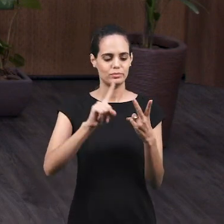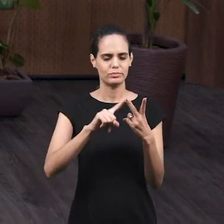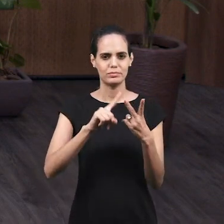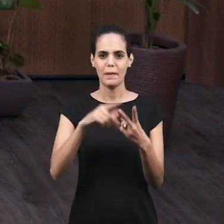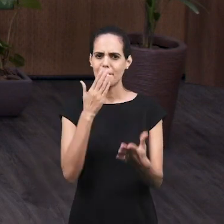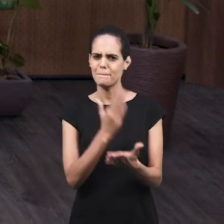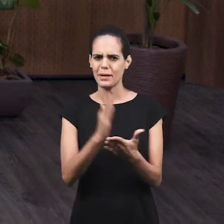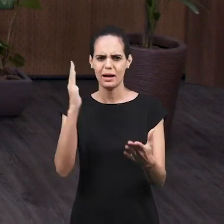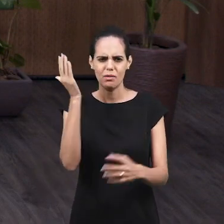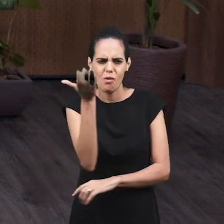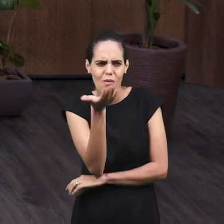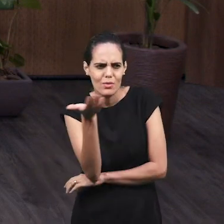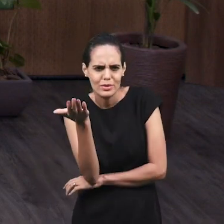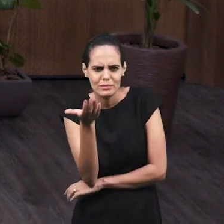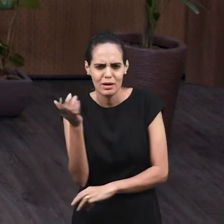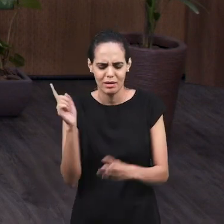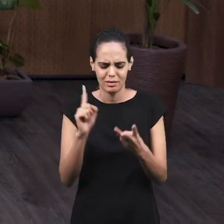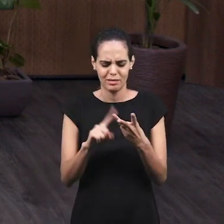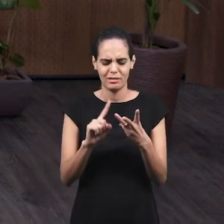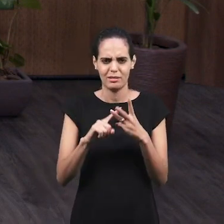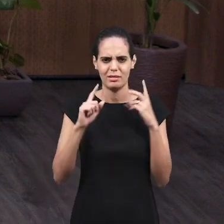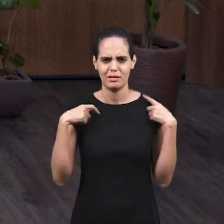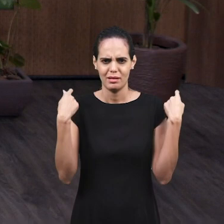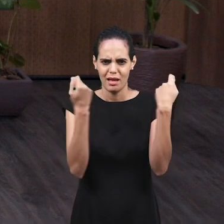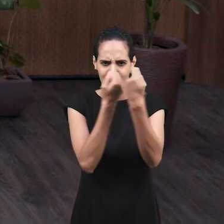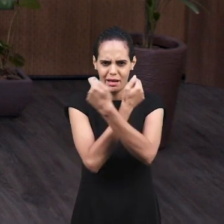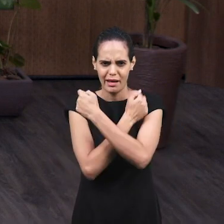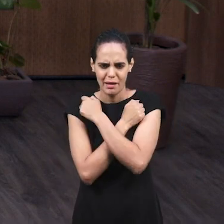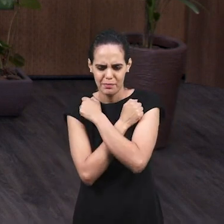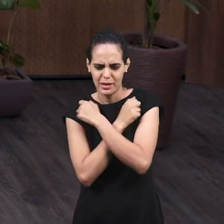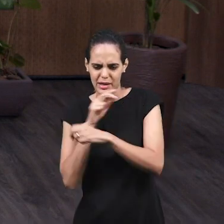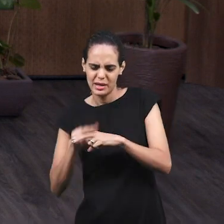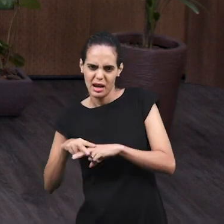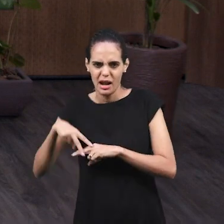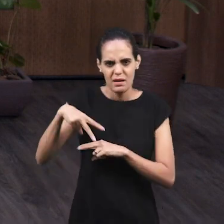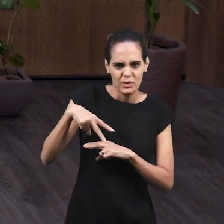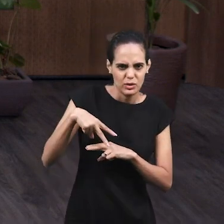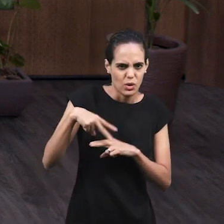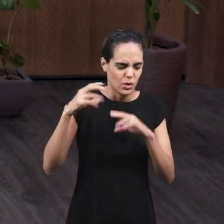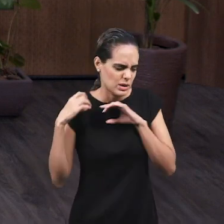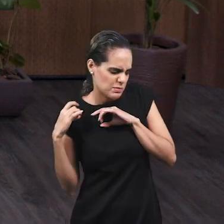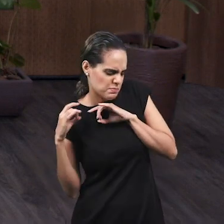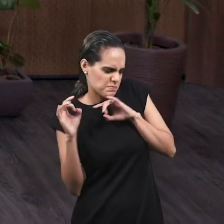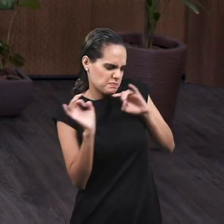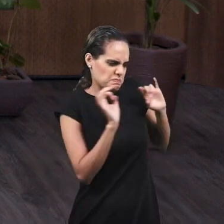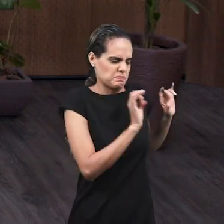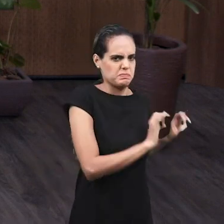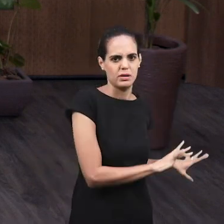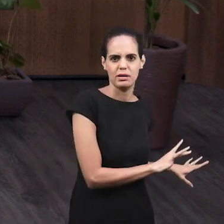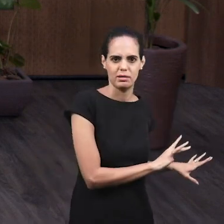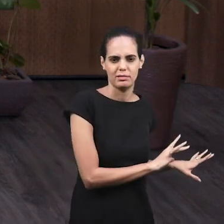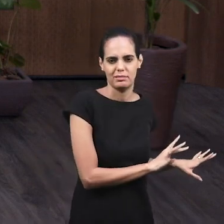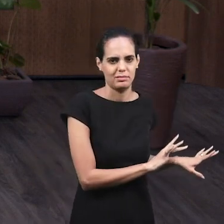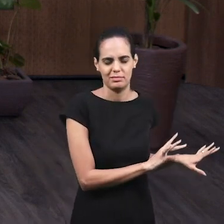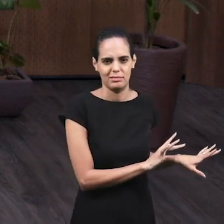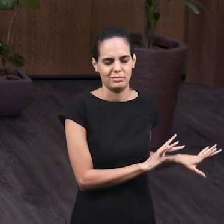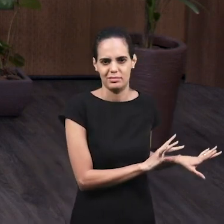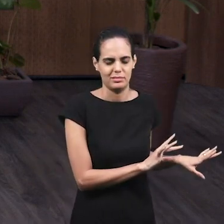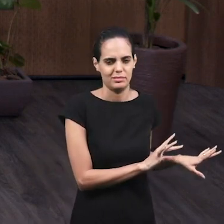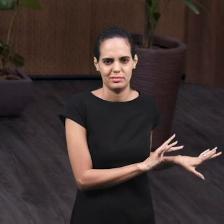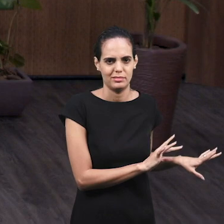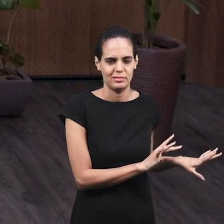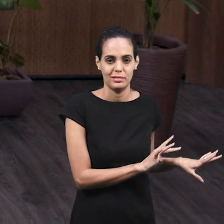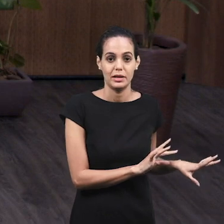à voir et il a laissé de demander des aumônes et a laissé cette couverture qui restait sur son